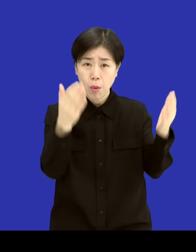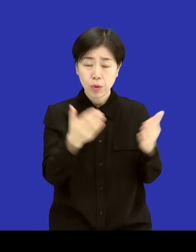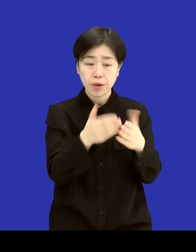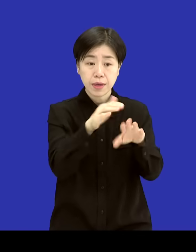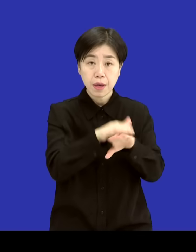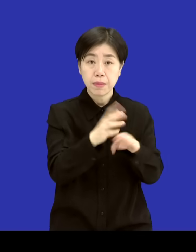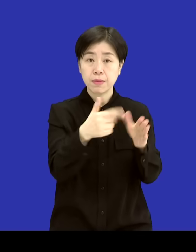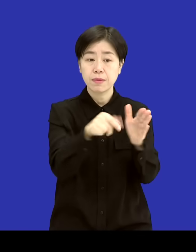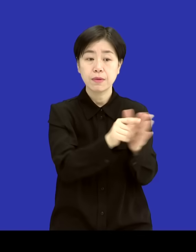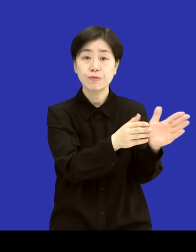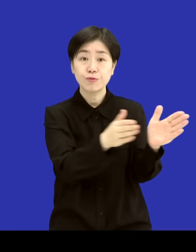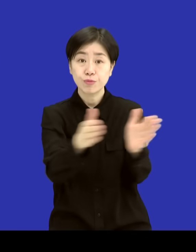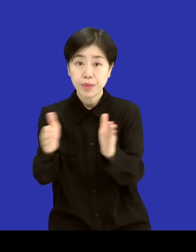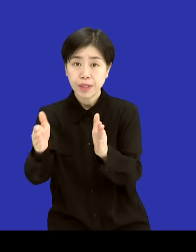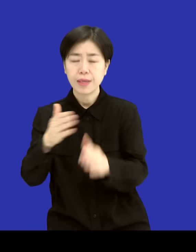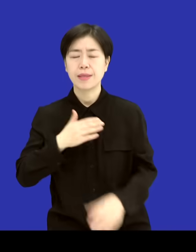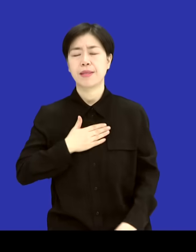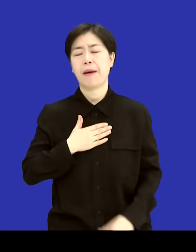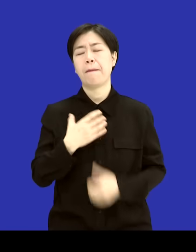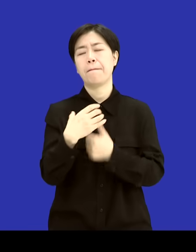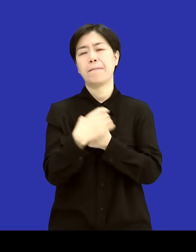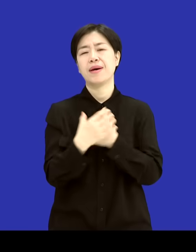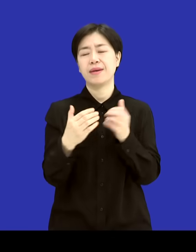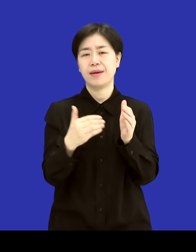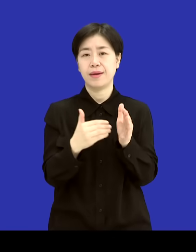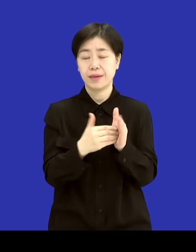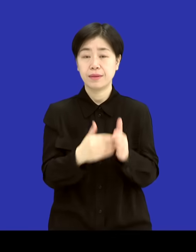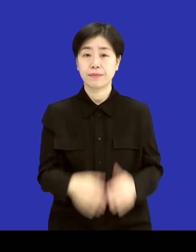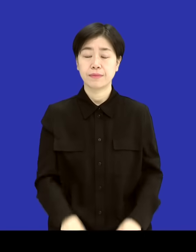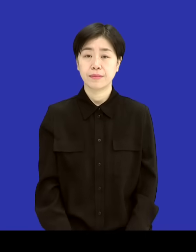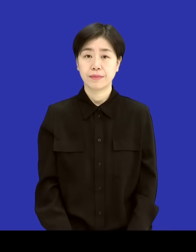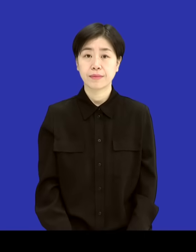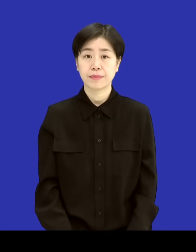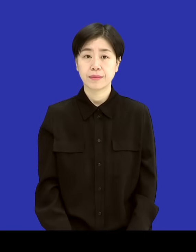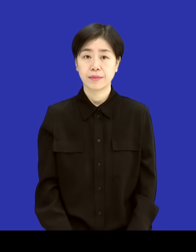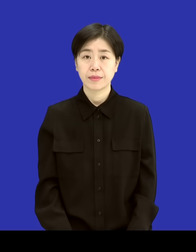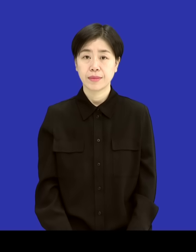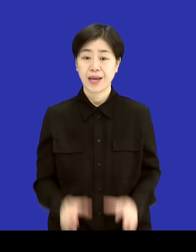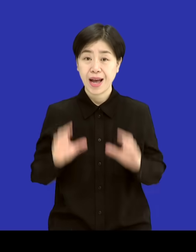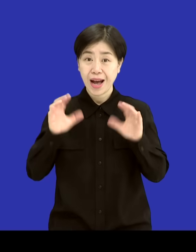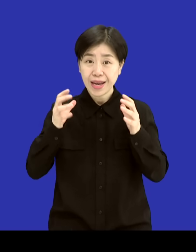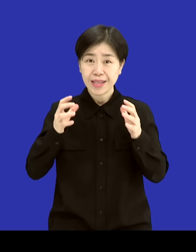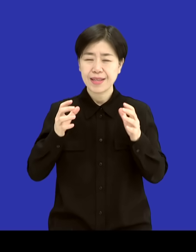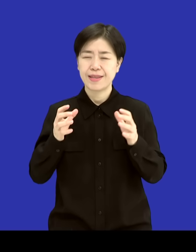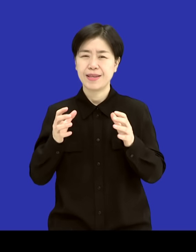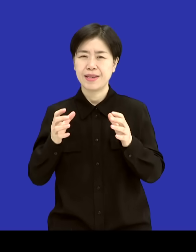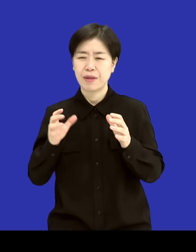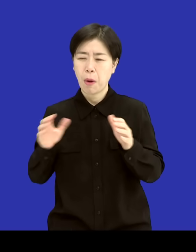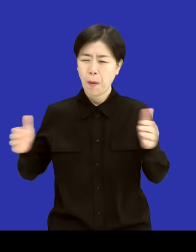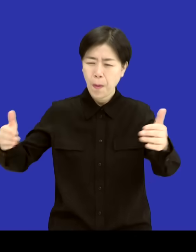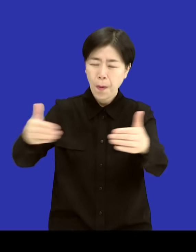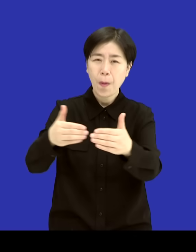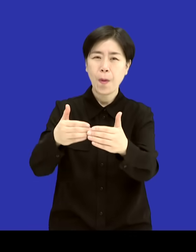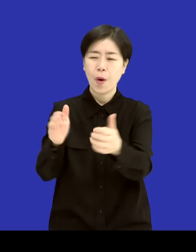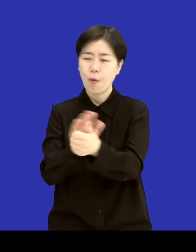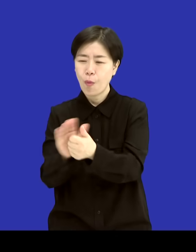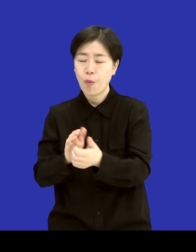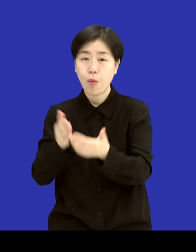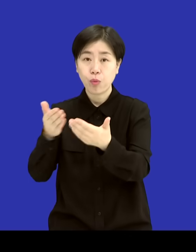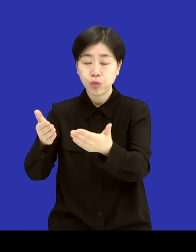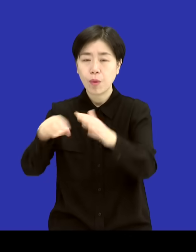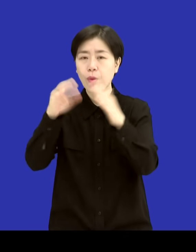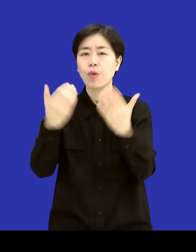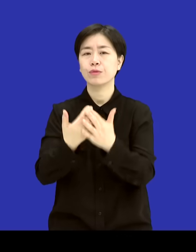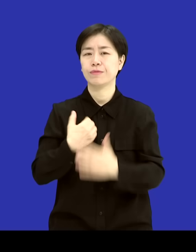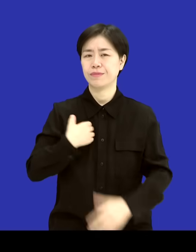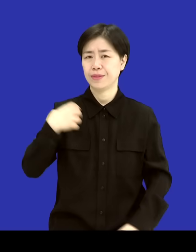다 제가 했었어요. 네. 그래서 뭐 아기들 픽업하고 이런 것도 전도사님 역할을 어렸을 때부터 한